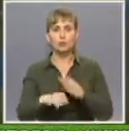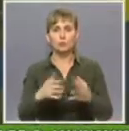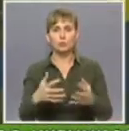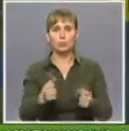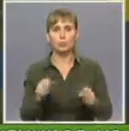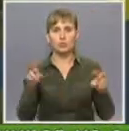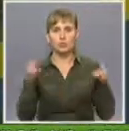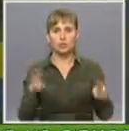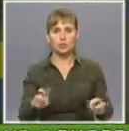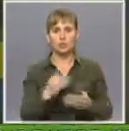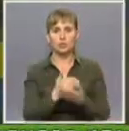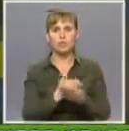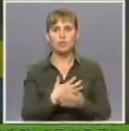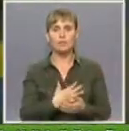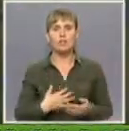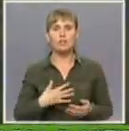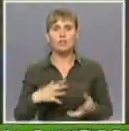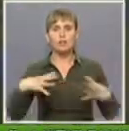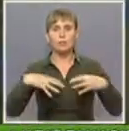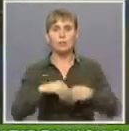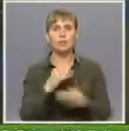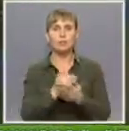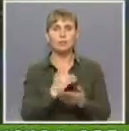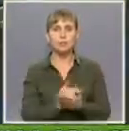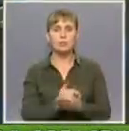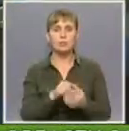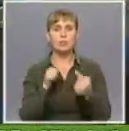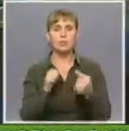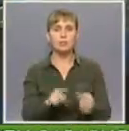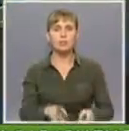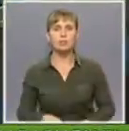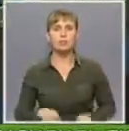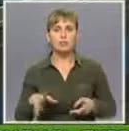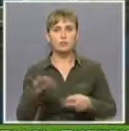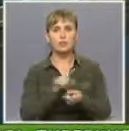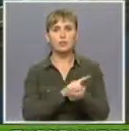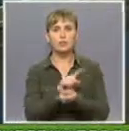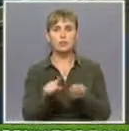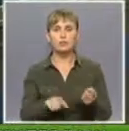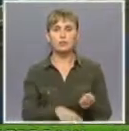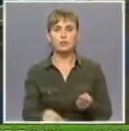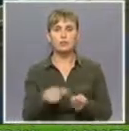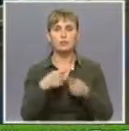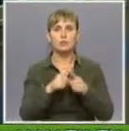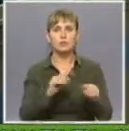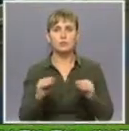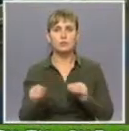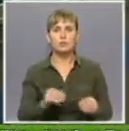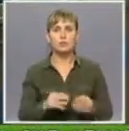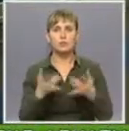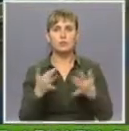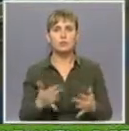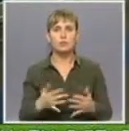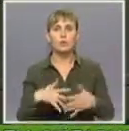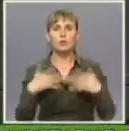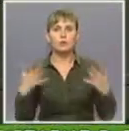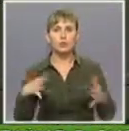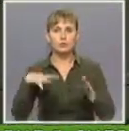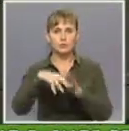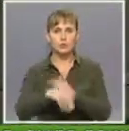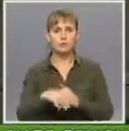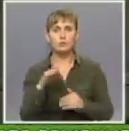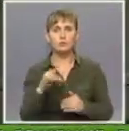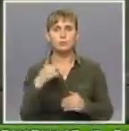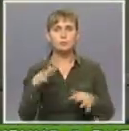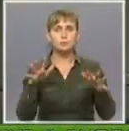получит статус стратегически важного объекта системой антитеррор. Вся модернизация дорожной инфраструктуры требует огромных вложений. И